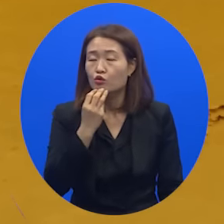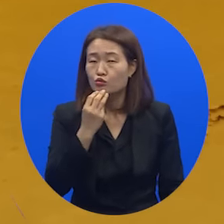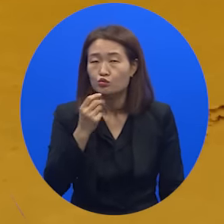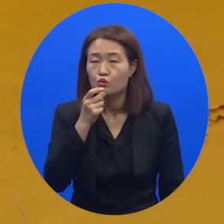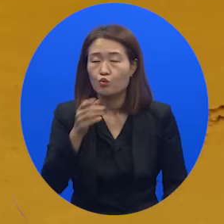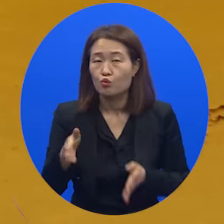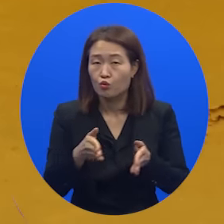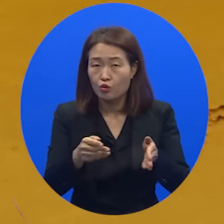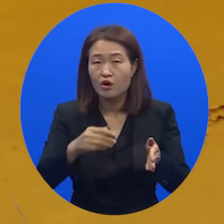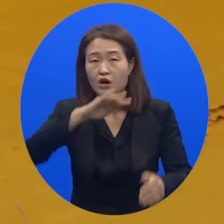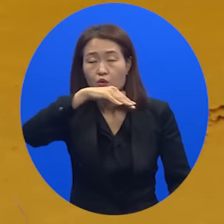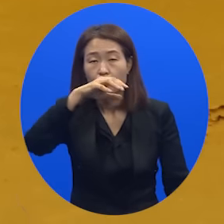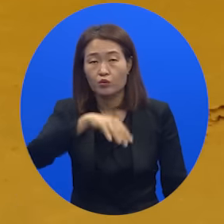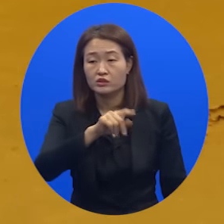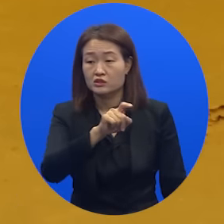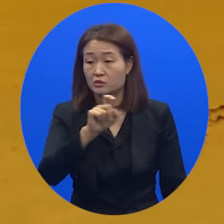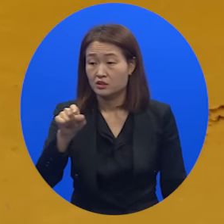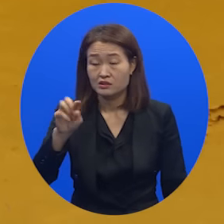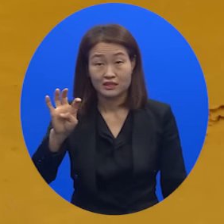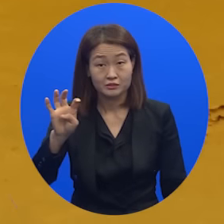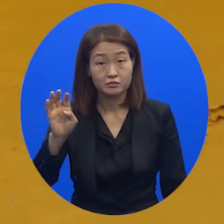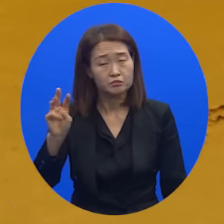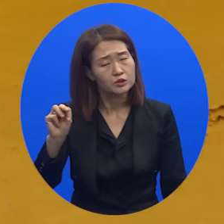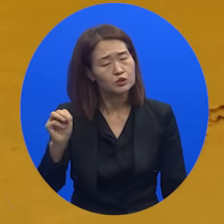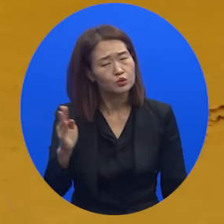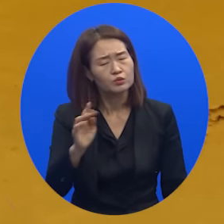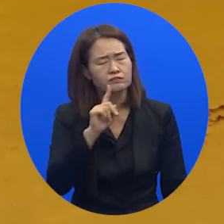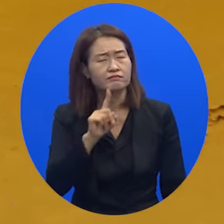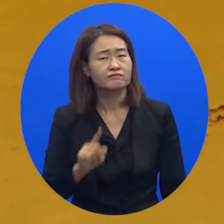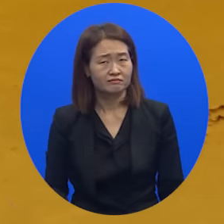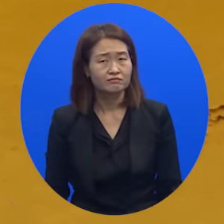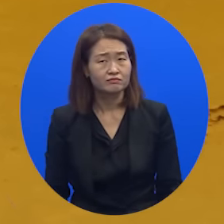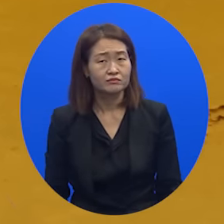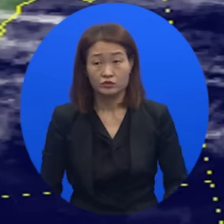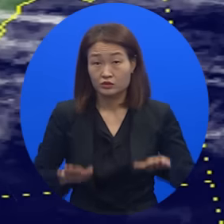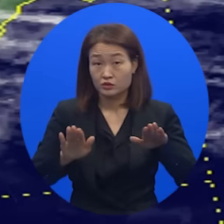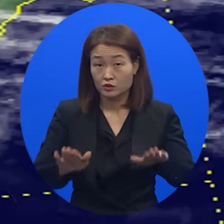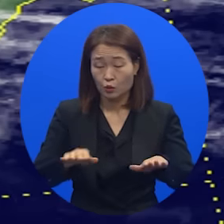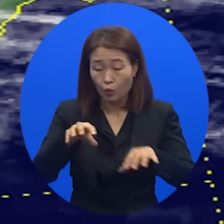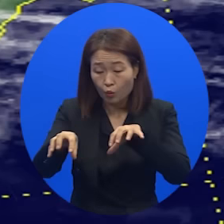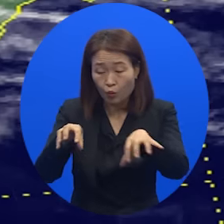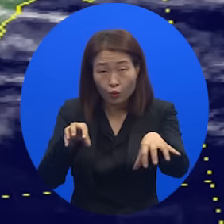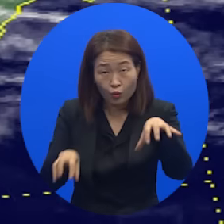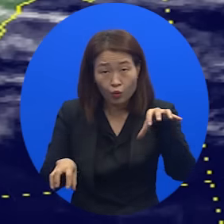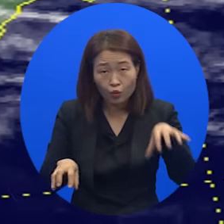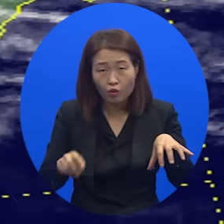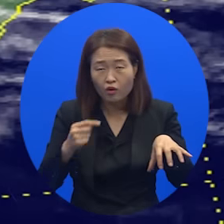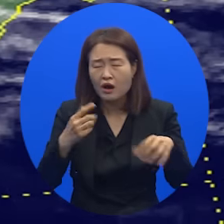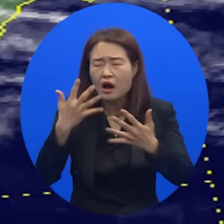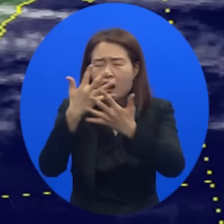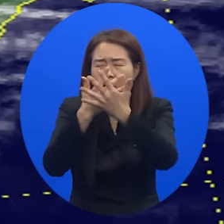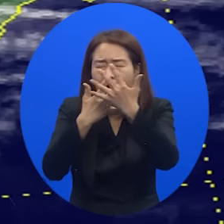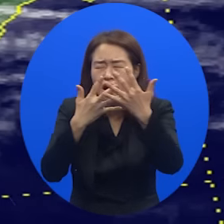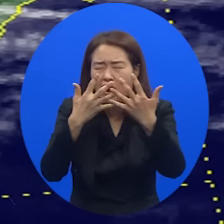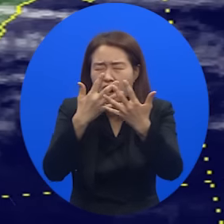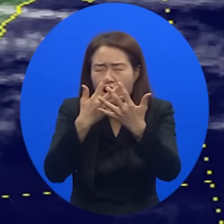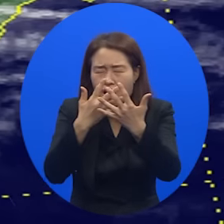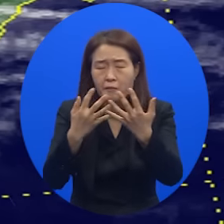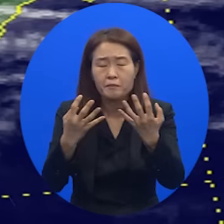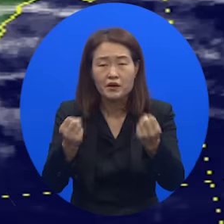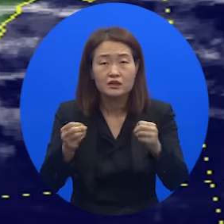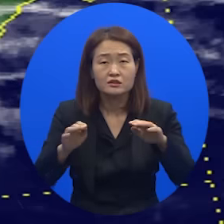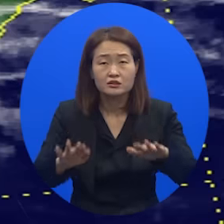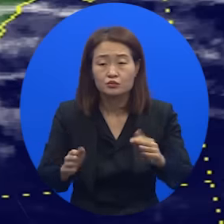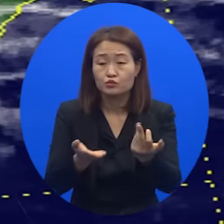수도권과 강원 영선은 10에서 40mm 되겠습니다 현재 곳에 따라 연무나 방무가 끼어 있는